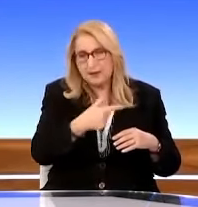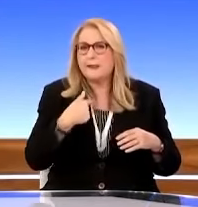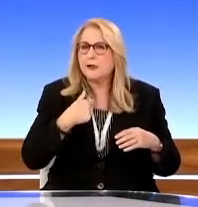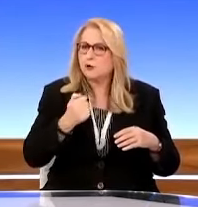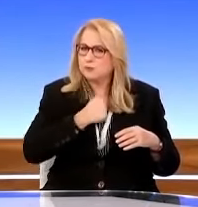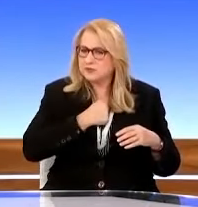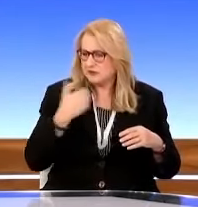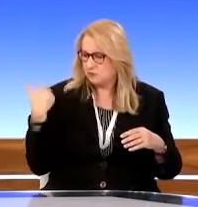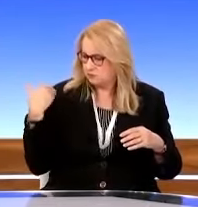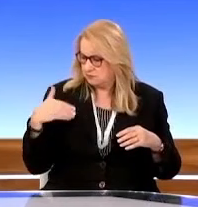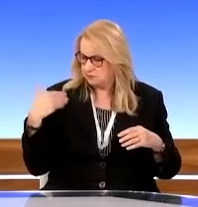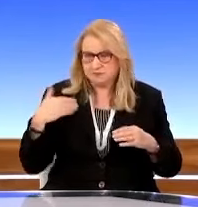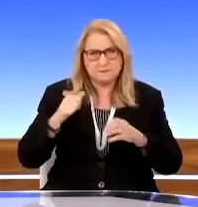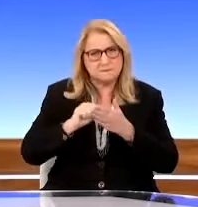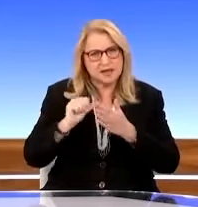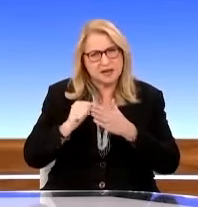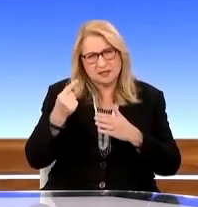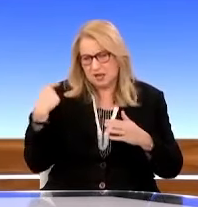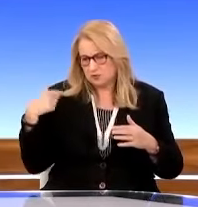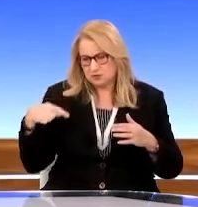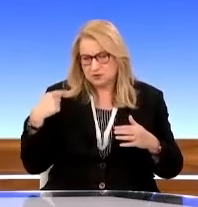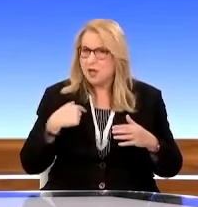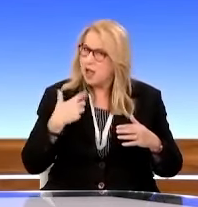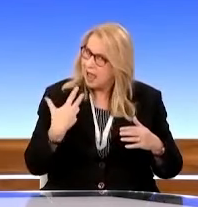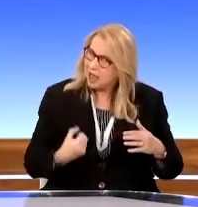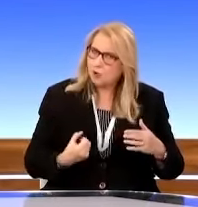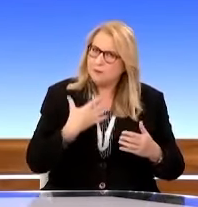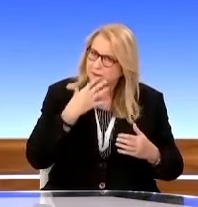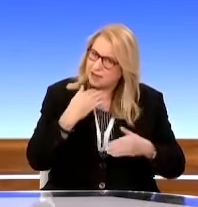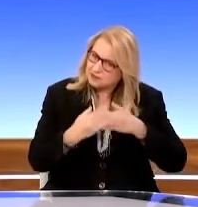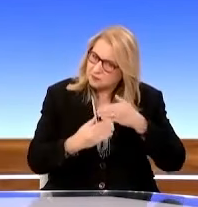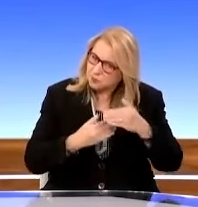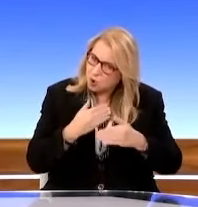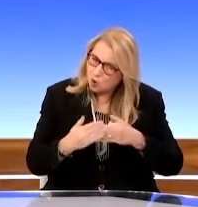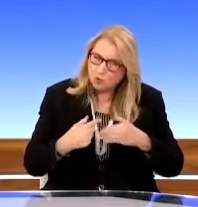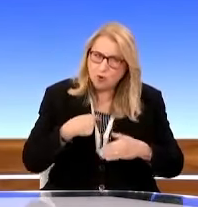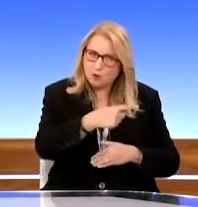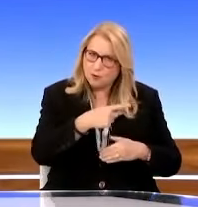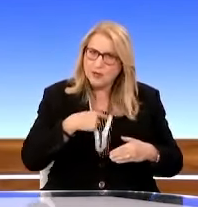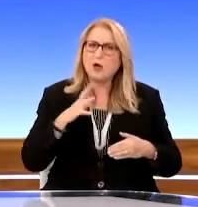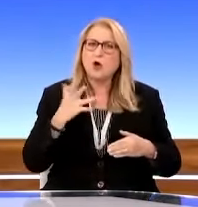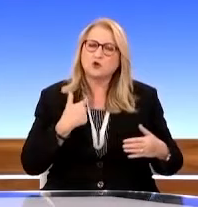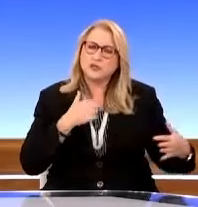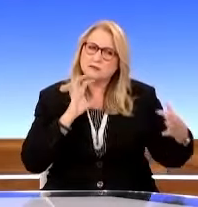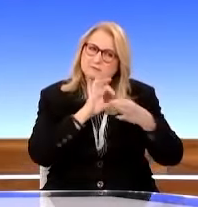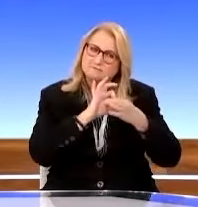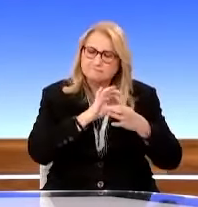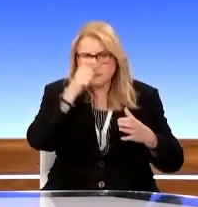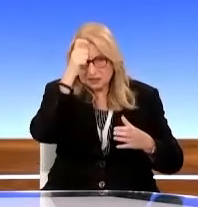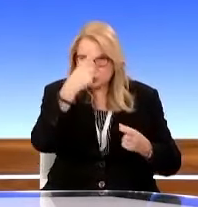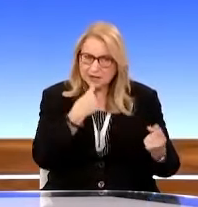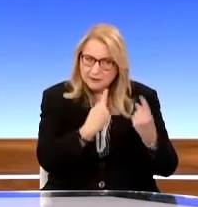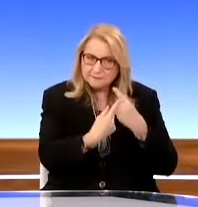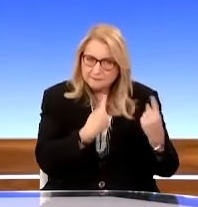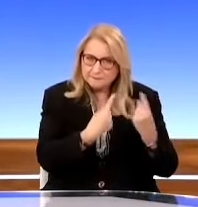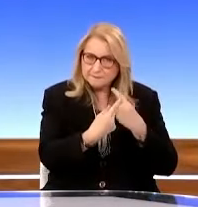μήνες έχουμε κάνει και βήματα σε διμερές επίπεδο, ώστε να εντετικοποιήσουμε τη συνεργασία μας με τις τουρκικές αρχές, για να